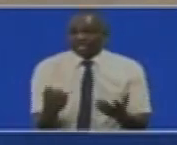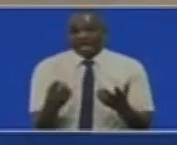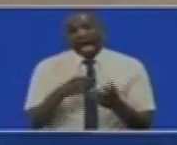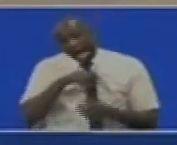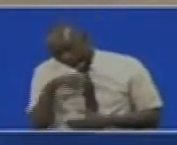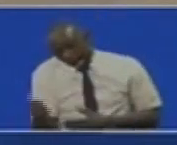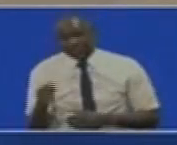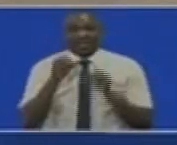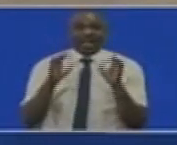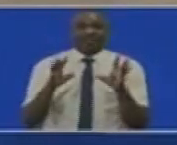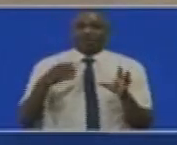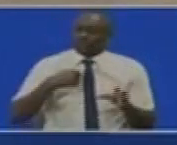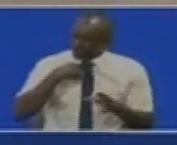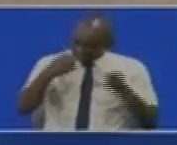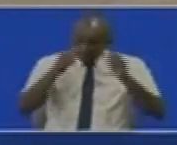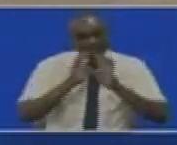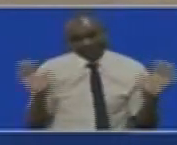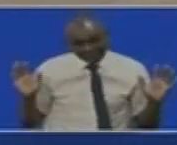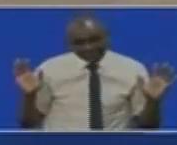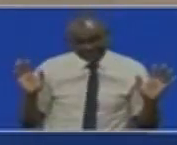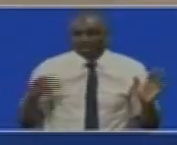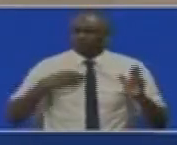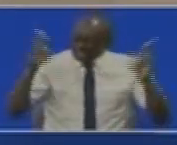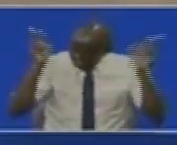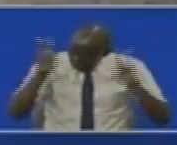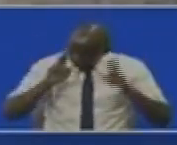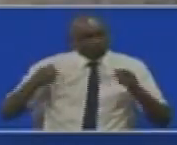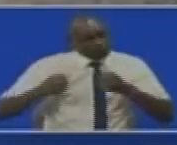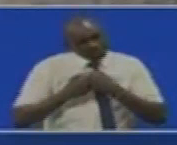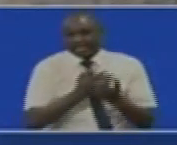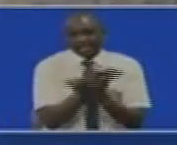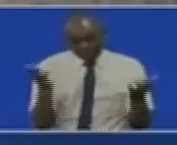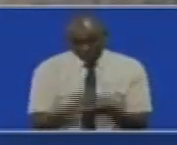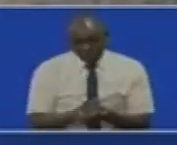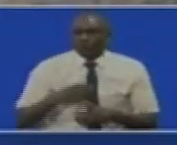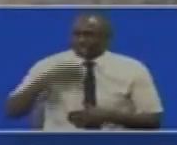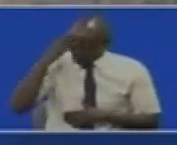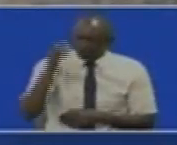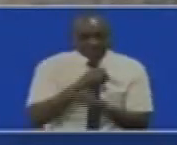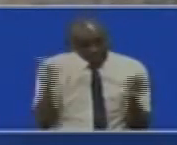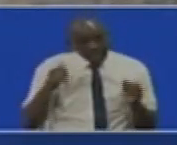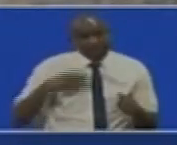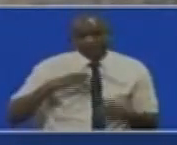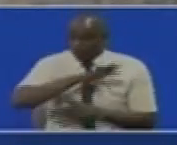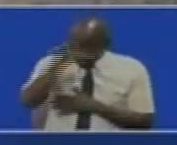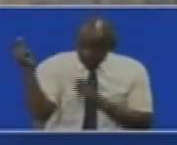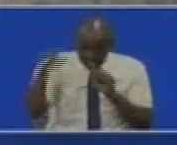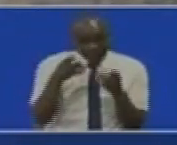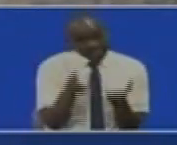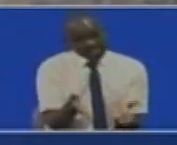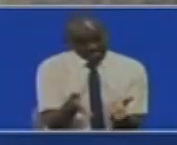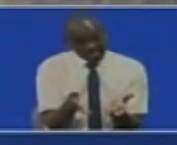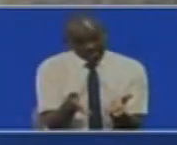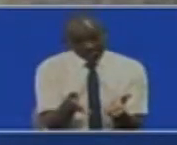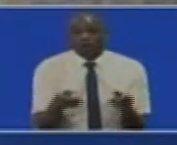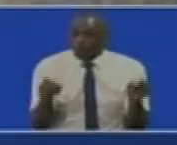take anything less other than the cup, and we're also ready to tackle them. We knew very well that everybody was coming to wrestle the championship from us,